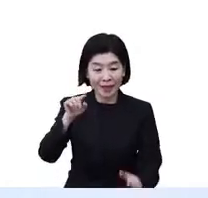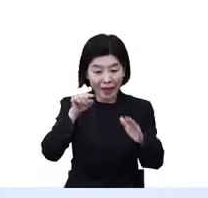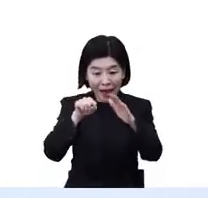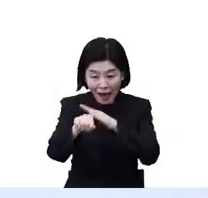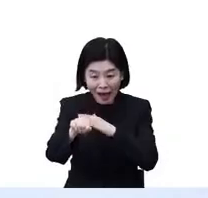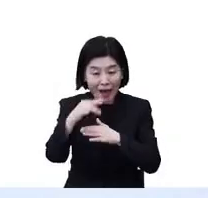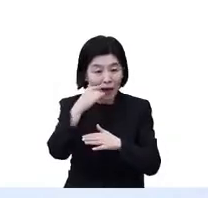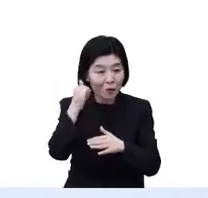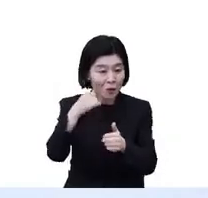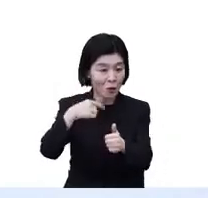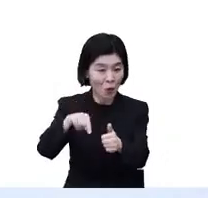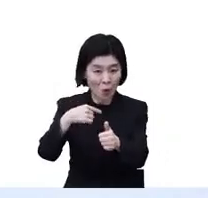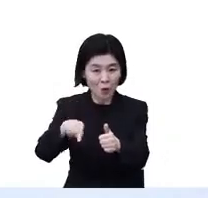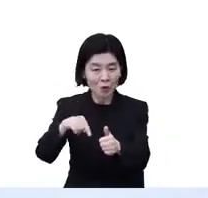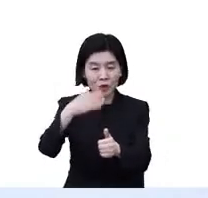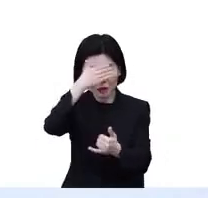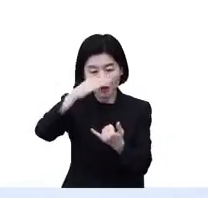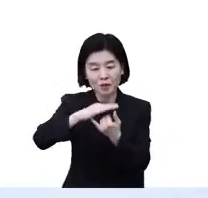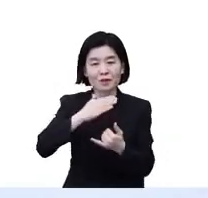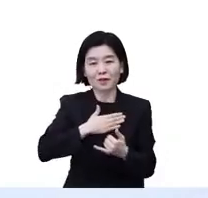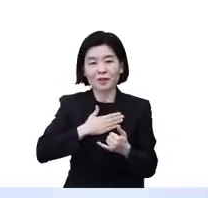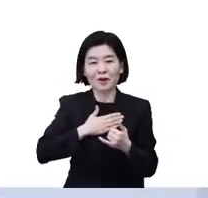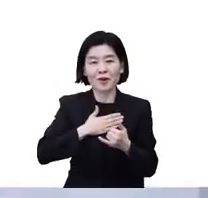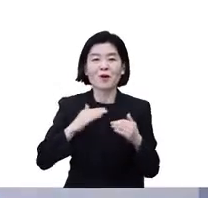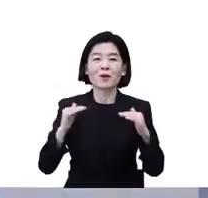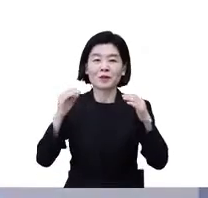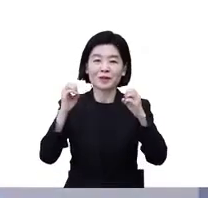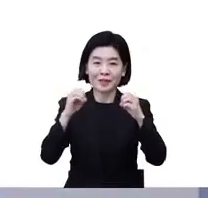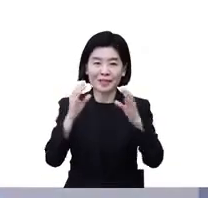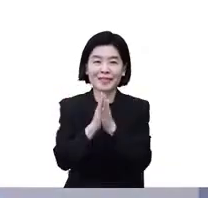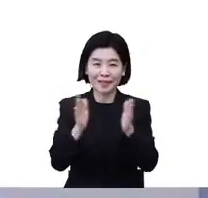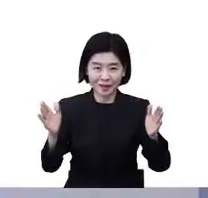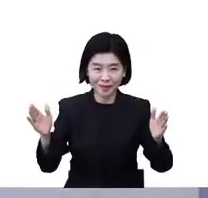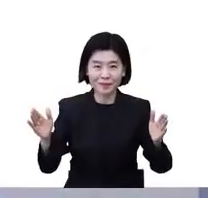찾아가는 학부모 교육 청정콘 시작하겠습니다.